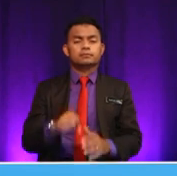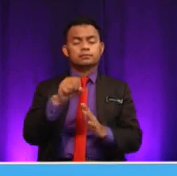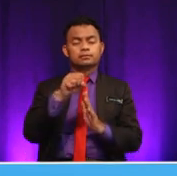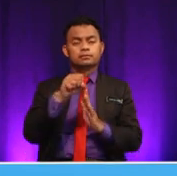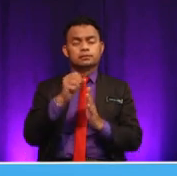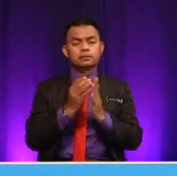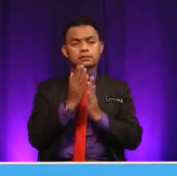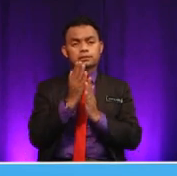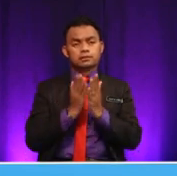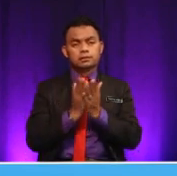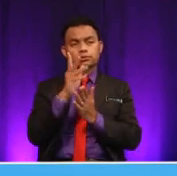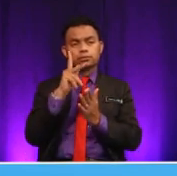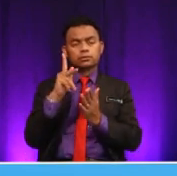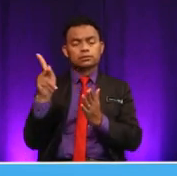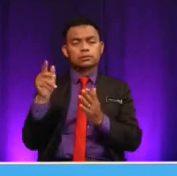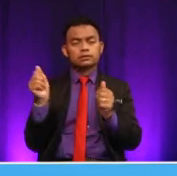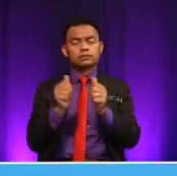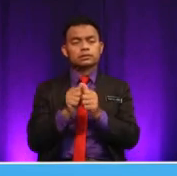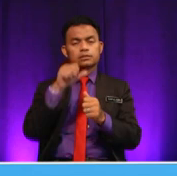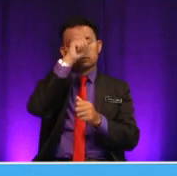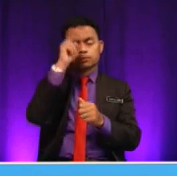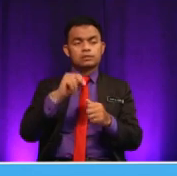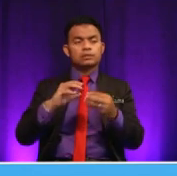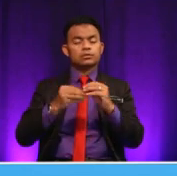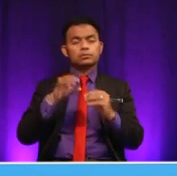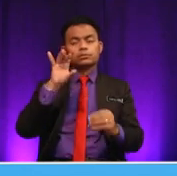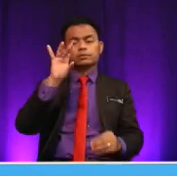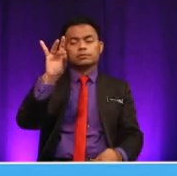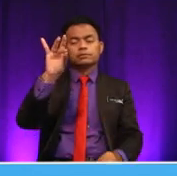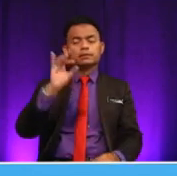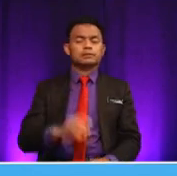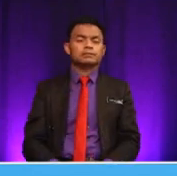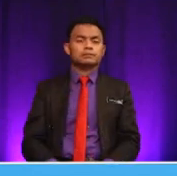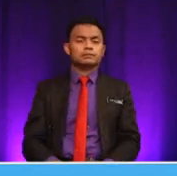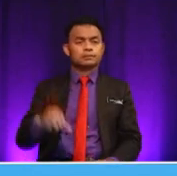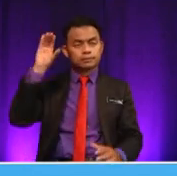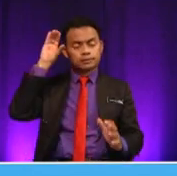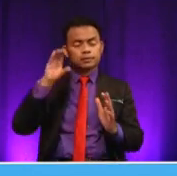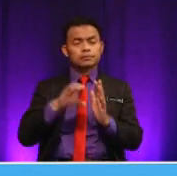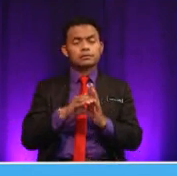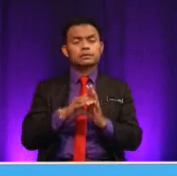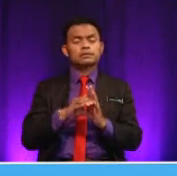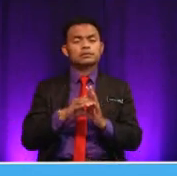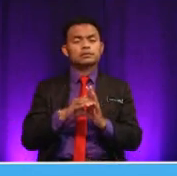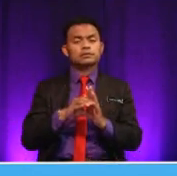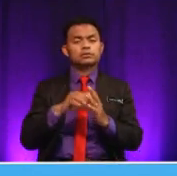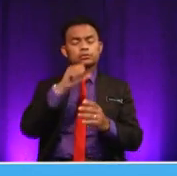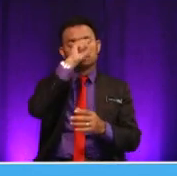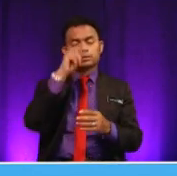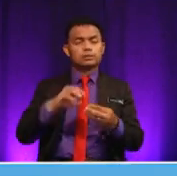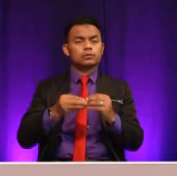gambar aja oke gambar aja alright jadi untuk soal yang ke-8 sampai